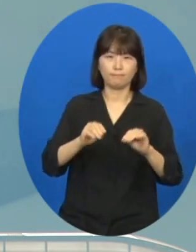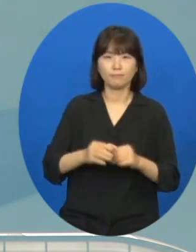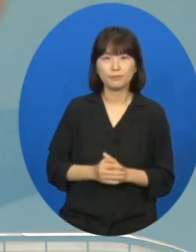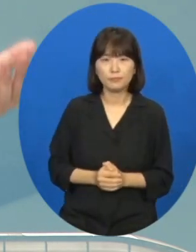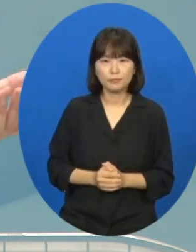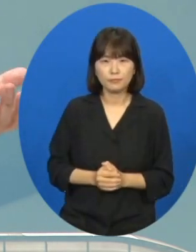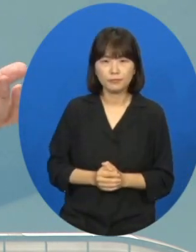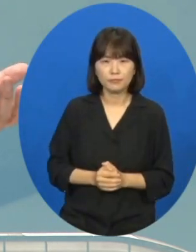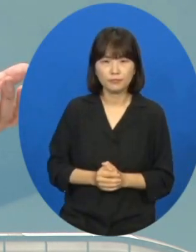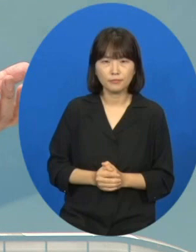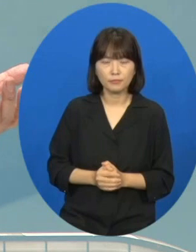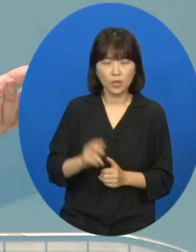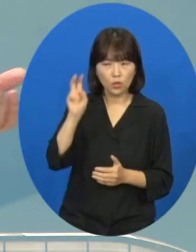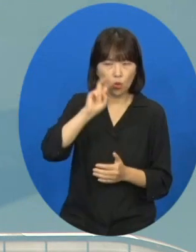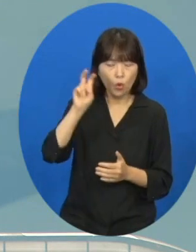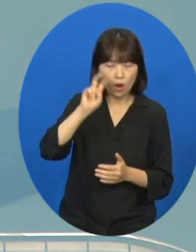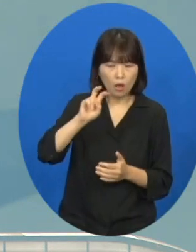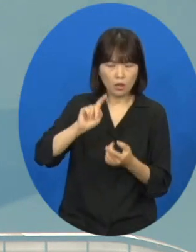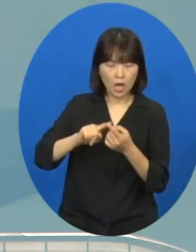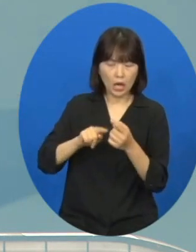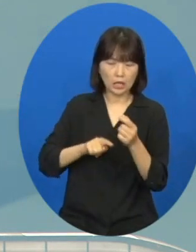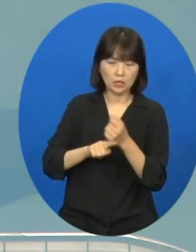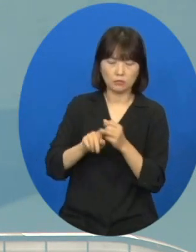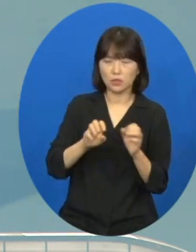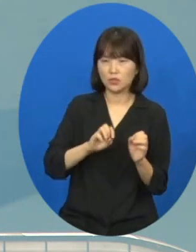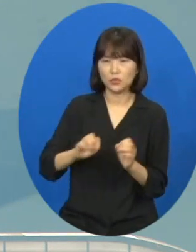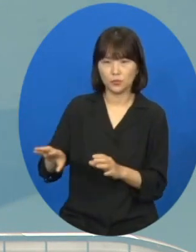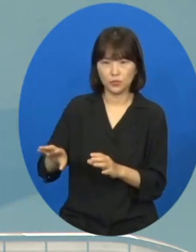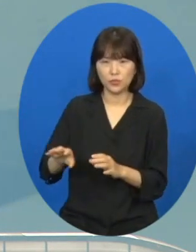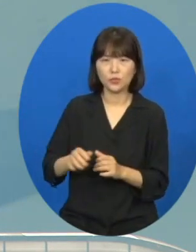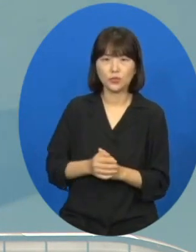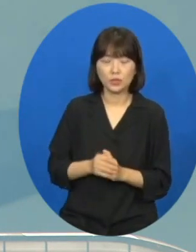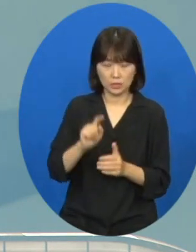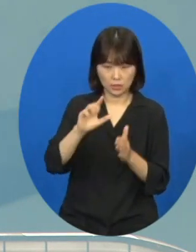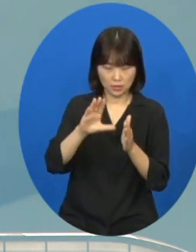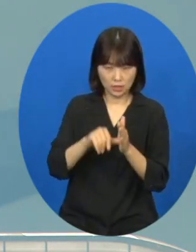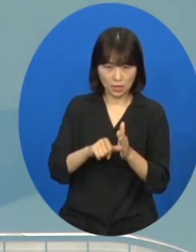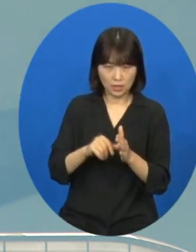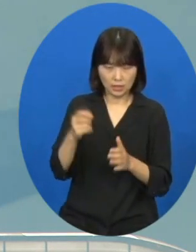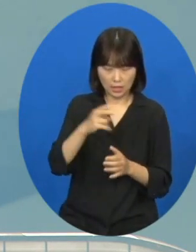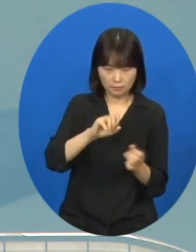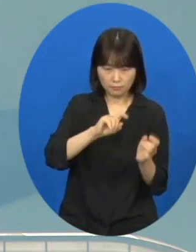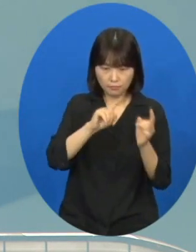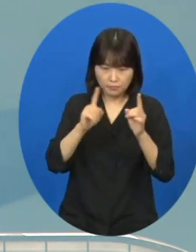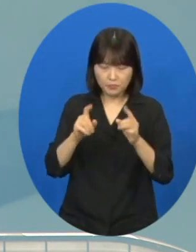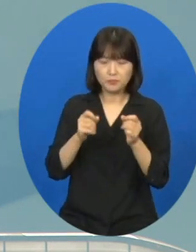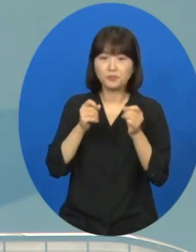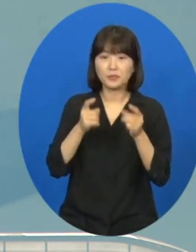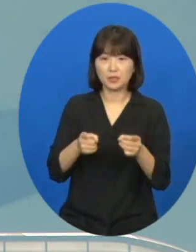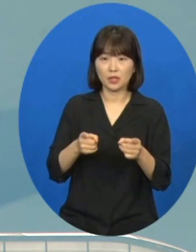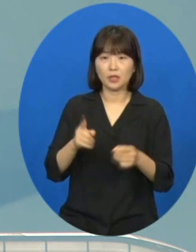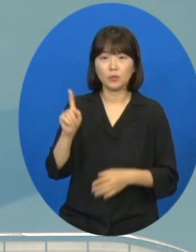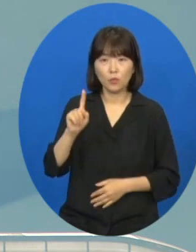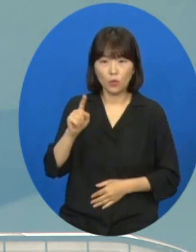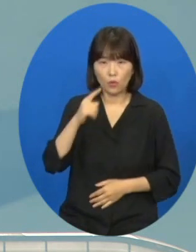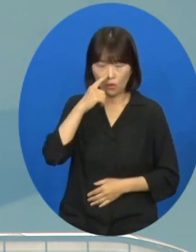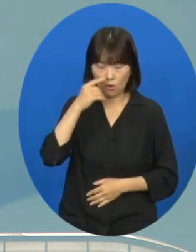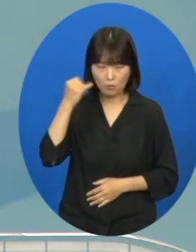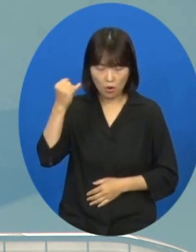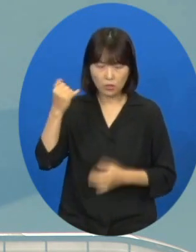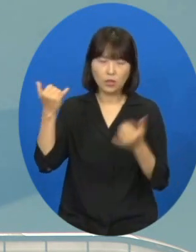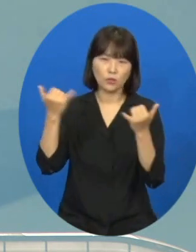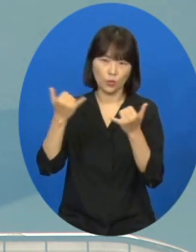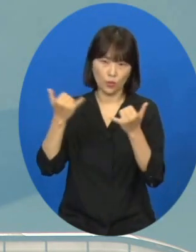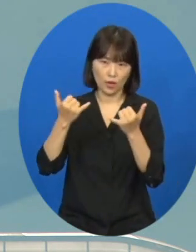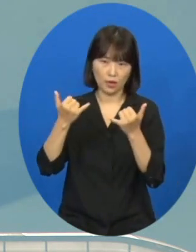않았어요. 의미를 잃어버린 거예요. 그때 조수미 씨가 다시 일어나게 된 계기는 어머니와의